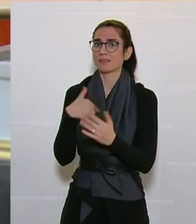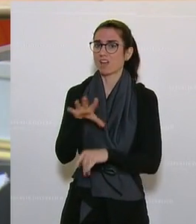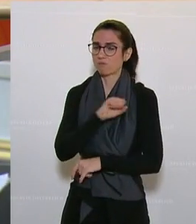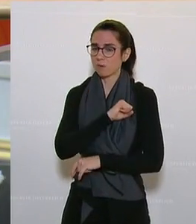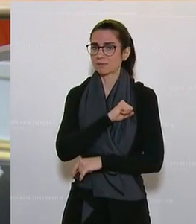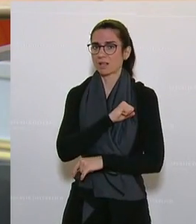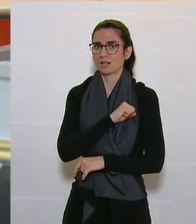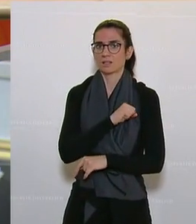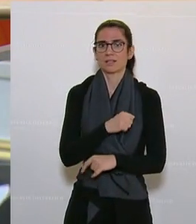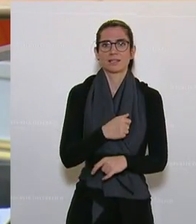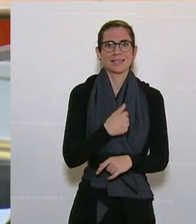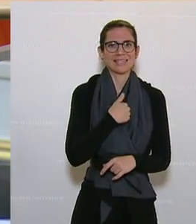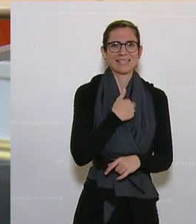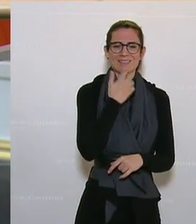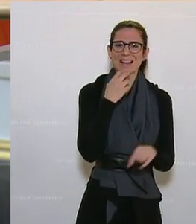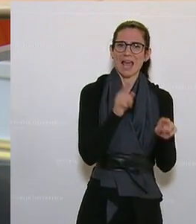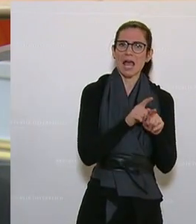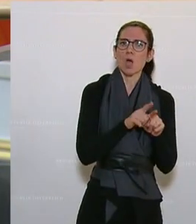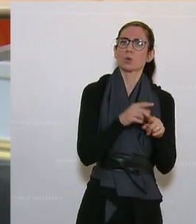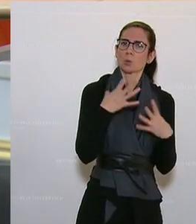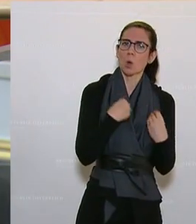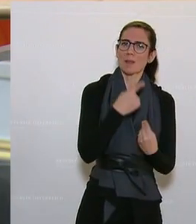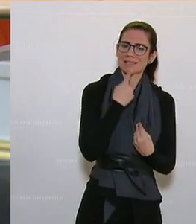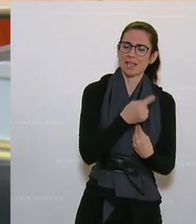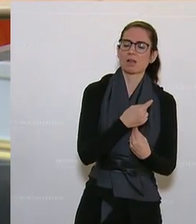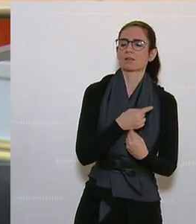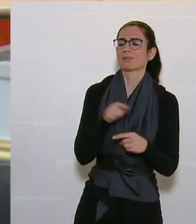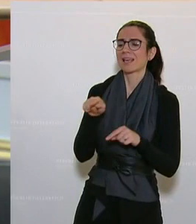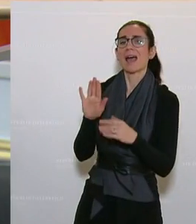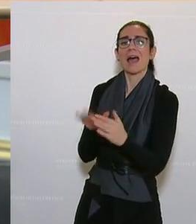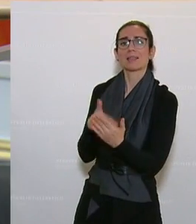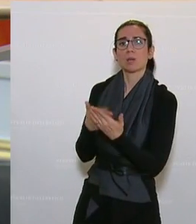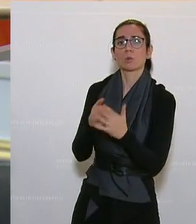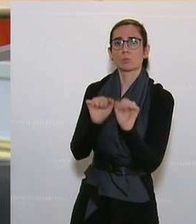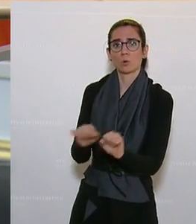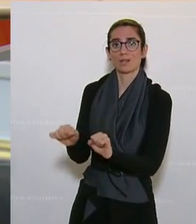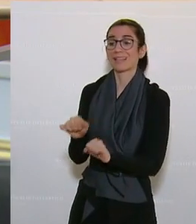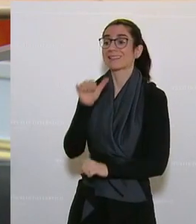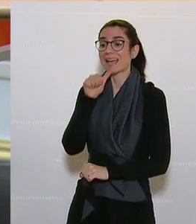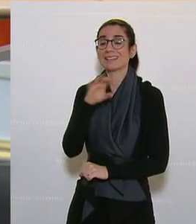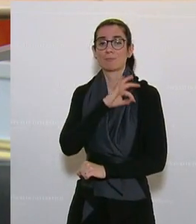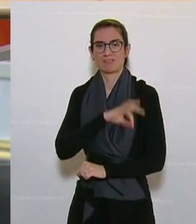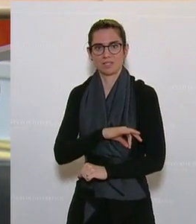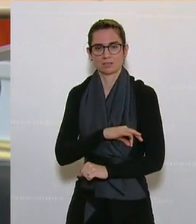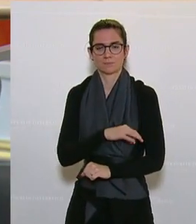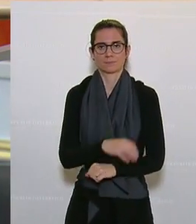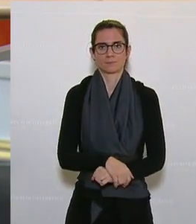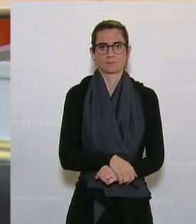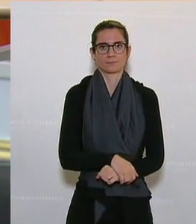sie. Aber was ich wirklich sagen wollte, es ist eine Möglichkeit und keine Pflicht, das soll ja nicht falsch stehen bleiben hier.